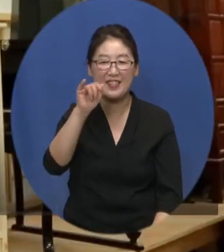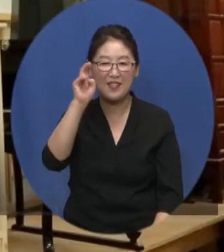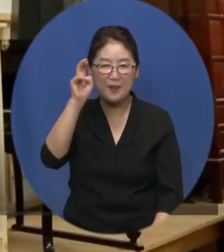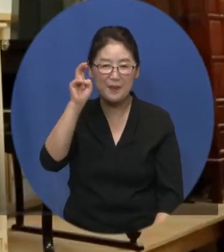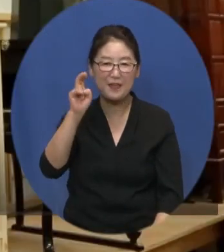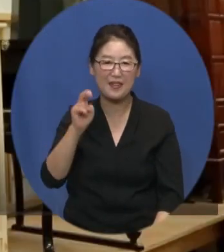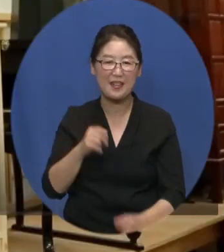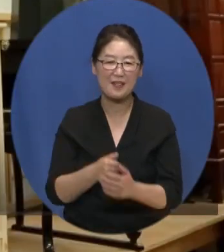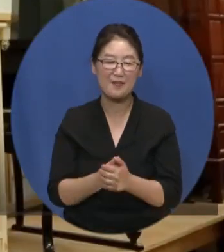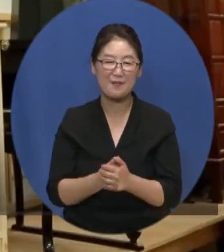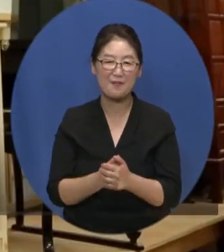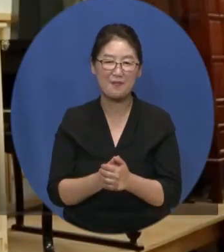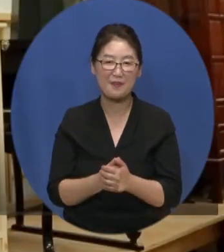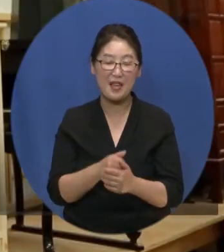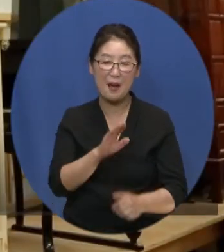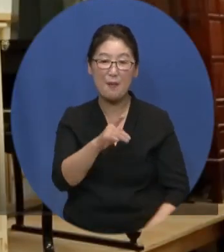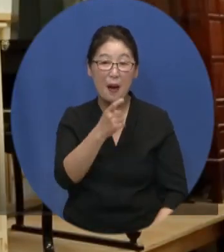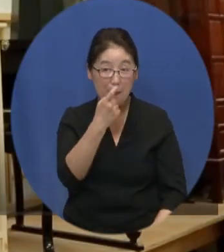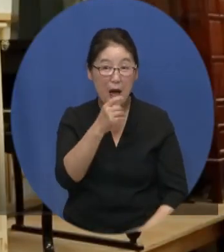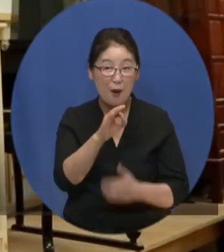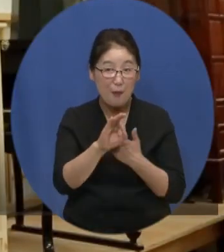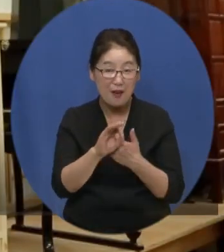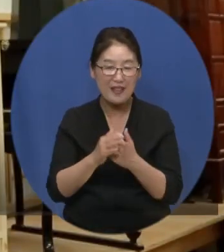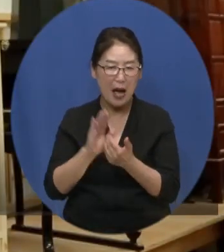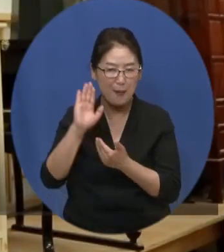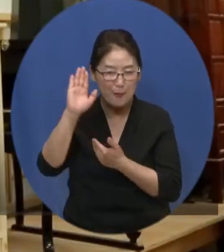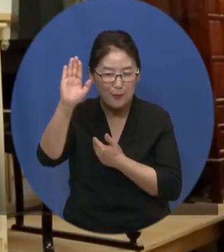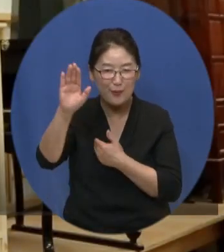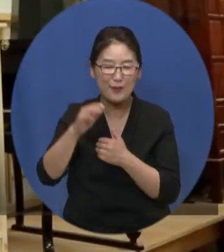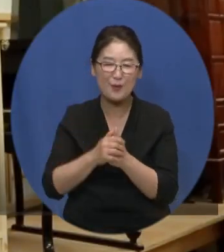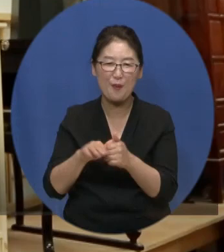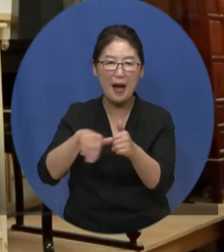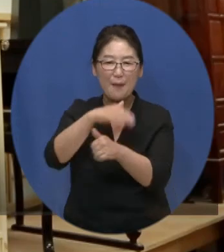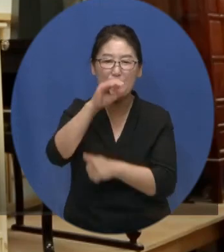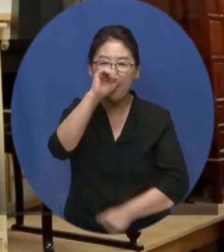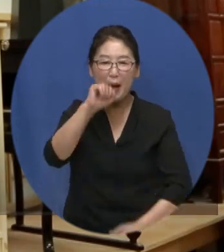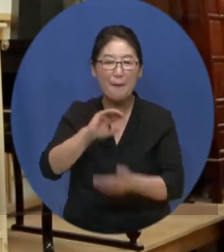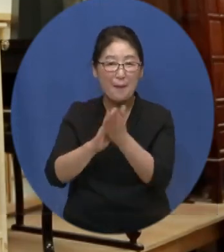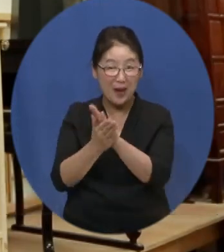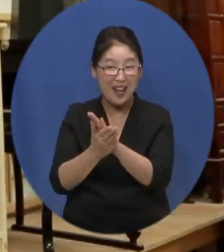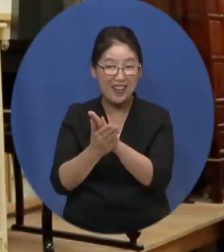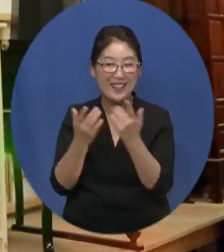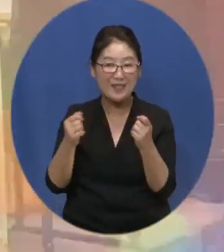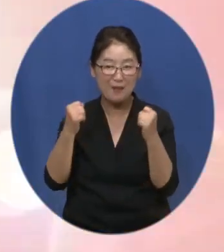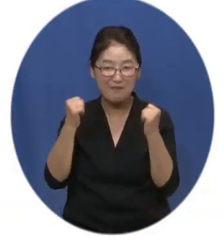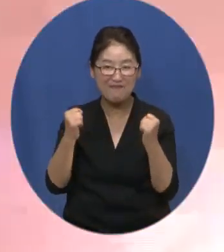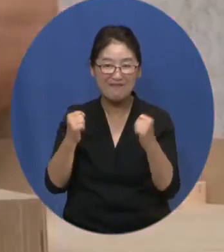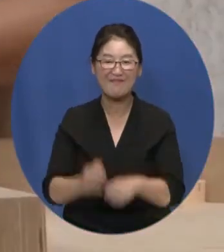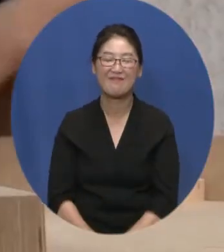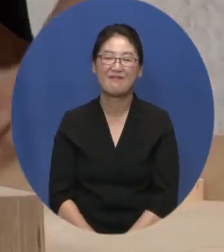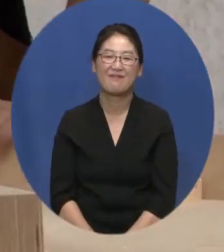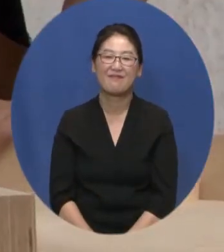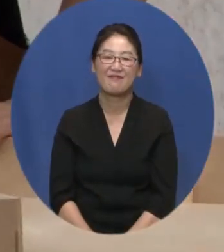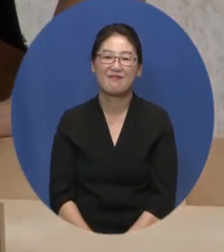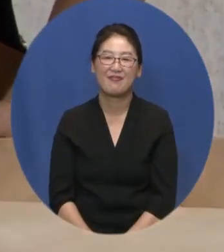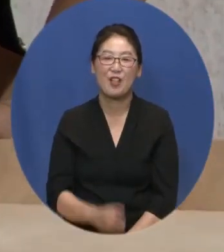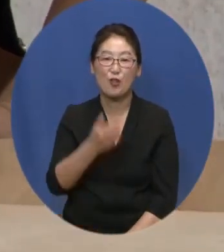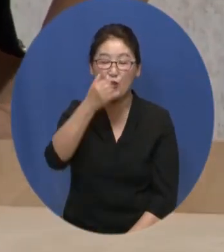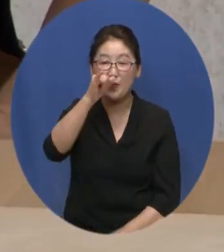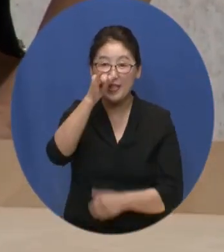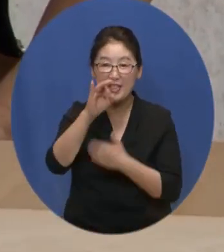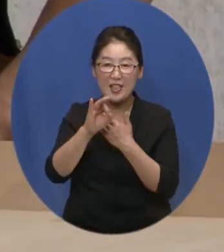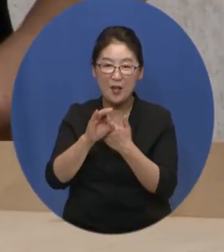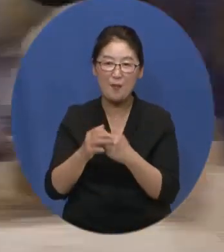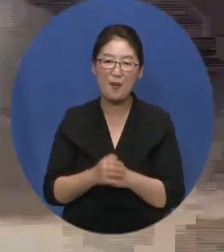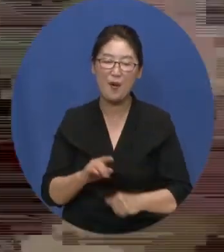언젠가는 좋은 날이 올 겁니다 브릿지 꿈이 있다면 그